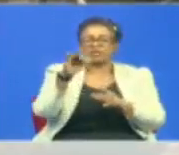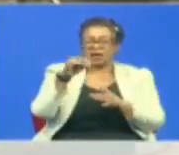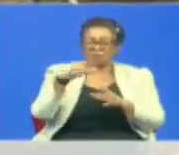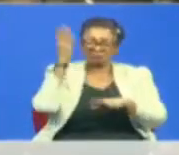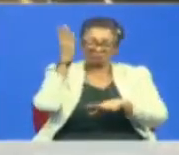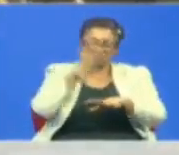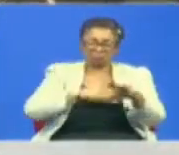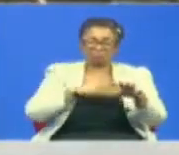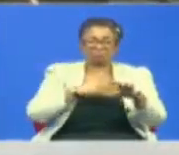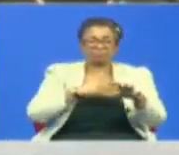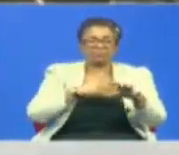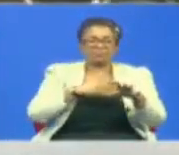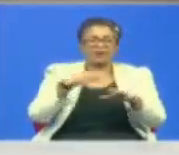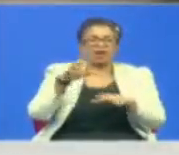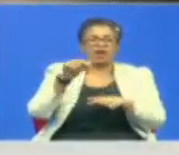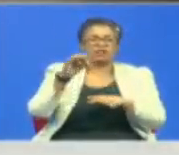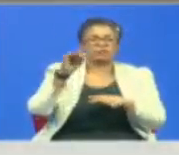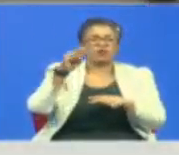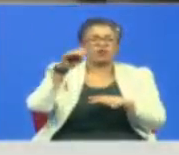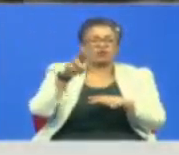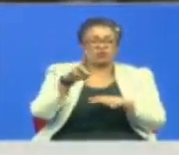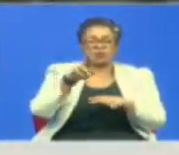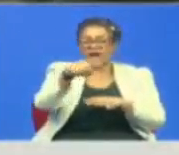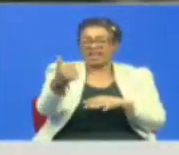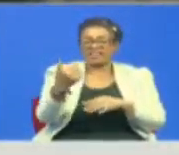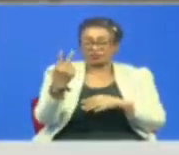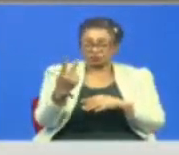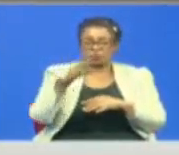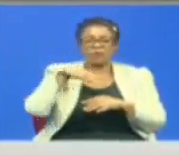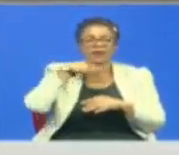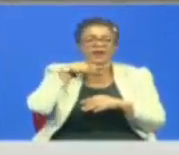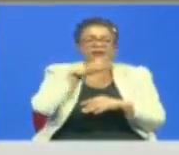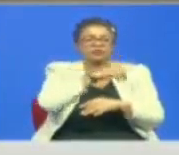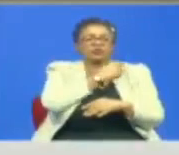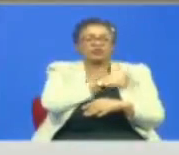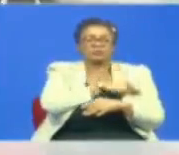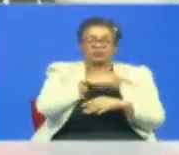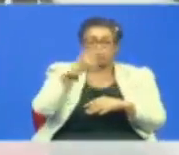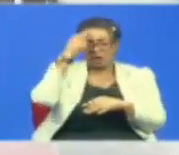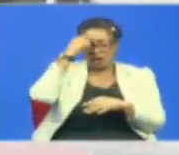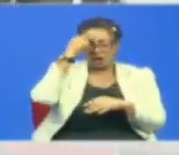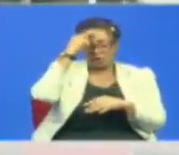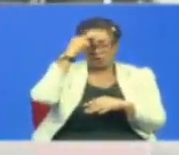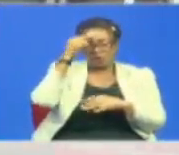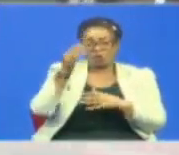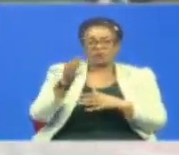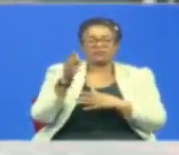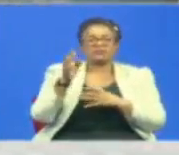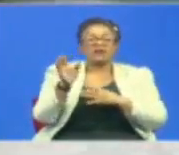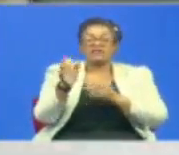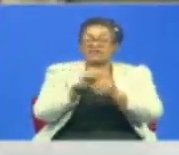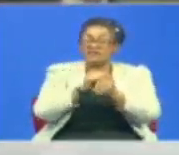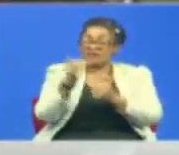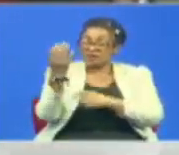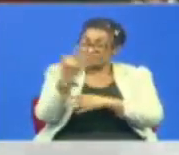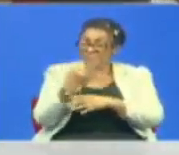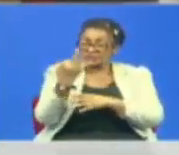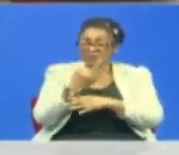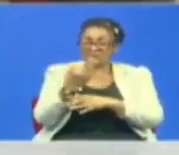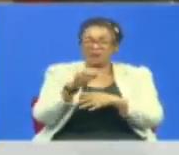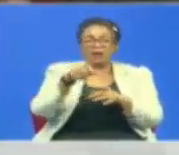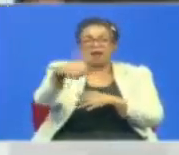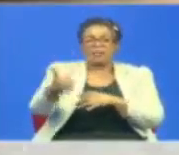cha kibiashara cha Olpisimoru. Wengine wawili walifariki katika hospitali ya rufaa ya Narok Jumatano, huku mmoja akifariki kutokana na majeraha ya